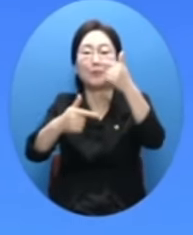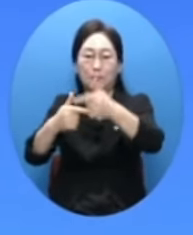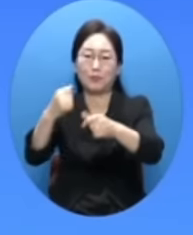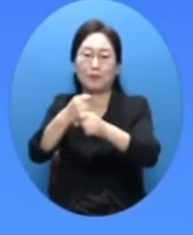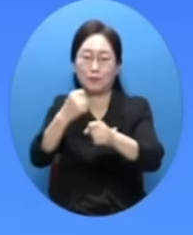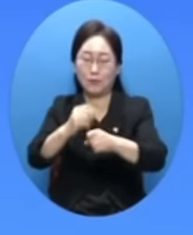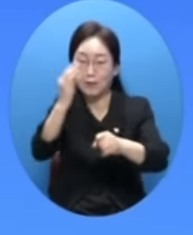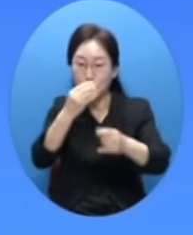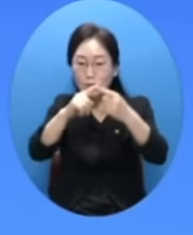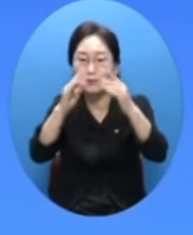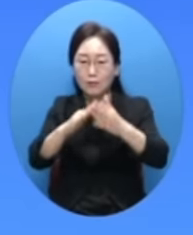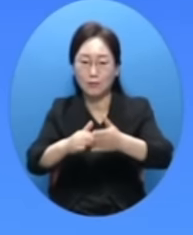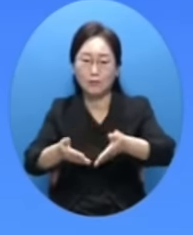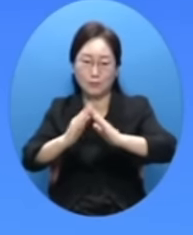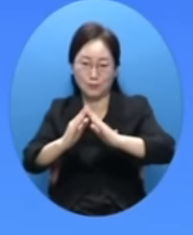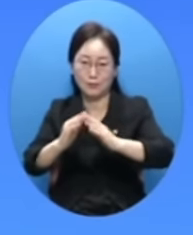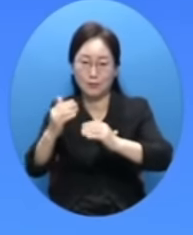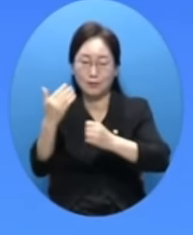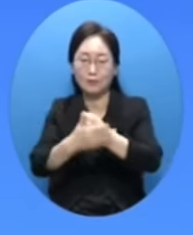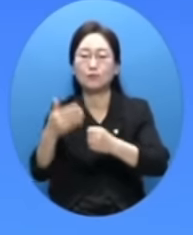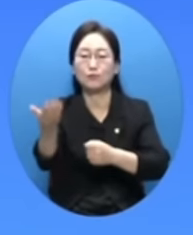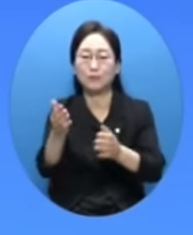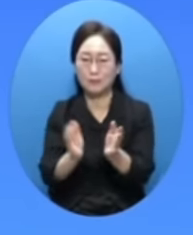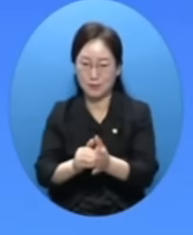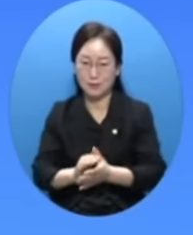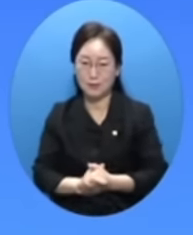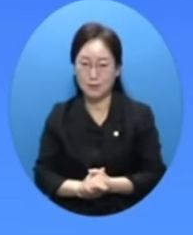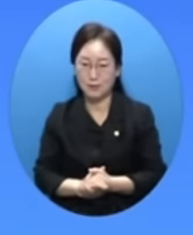성전을 지을 수 있도록 은혜를 내려 주신 것입니다.